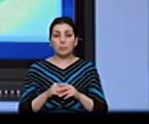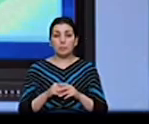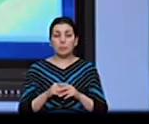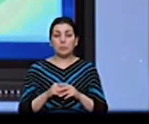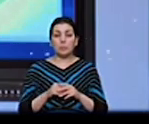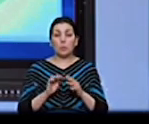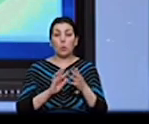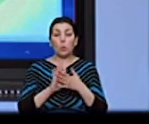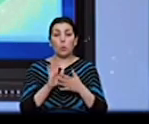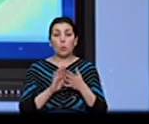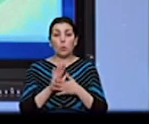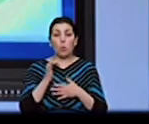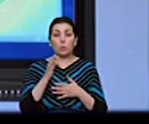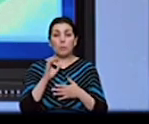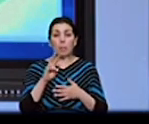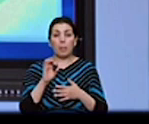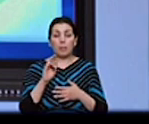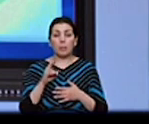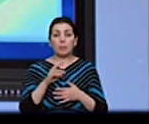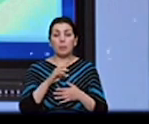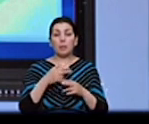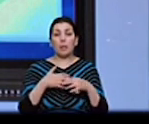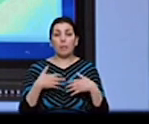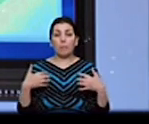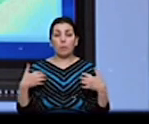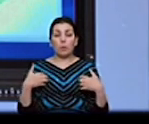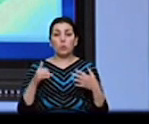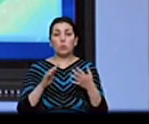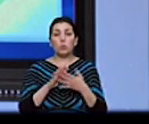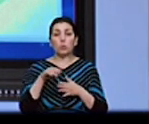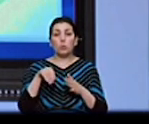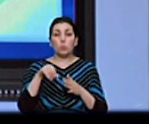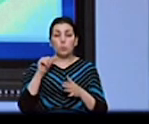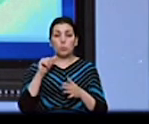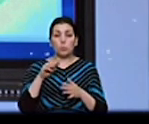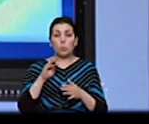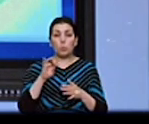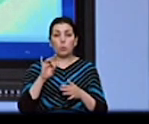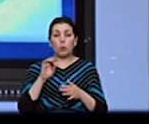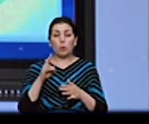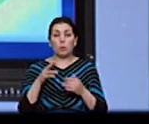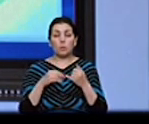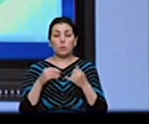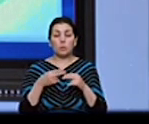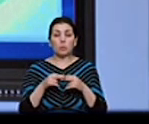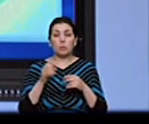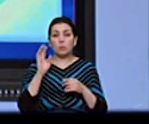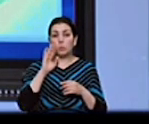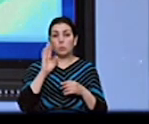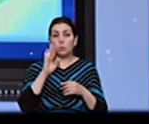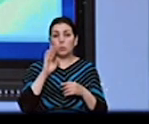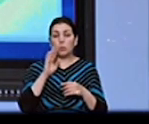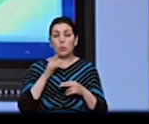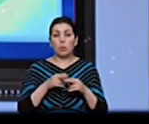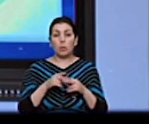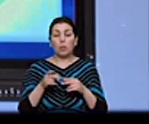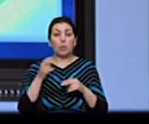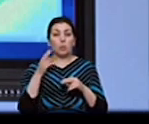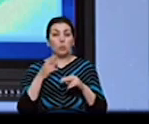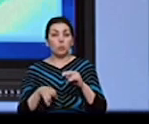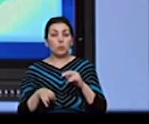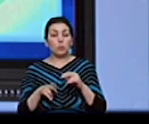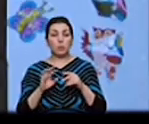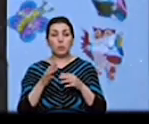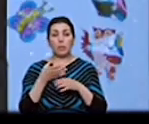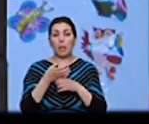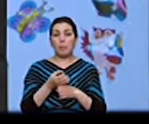O'simliklar, hayvonlar, tuproqlar va suvlar. Demek ular tugaydi yoki